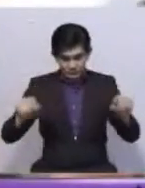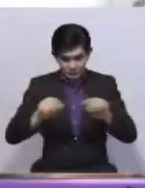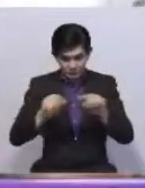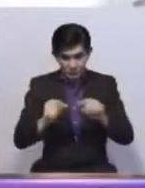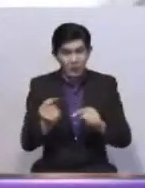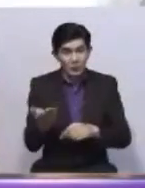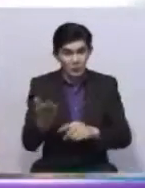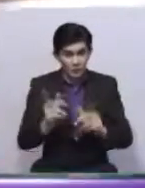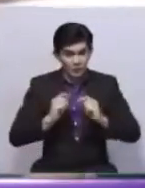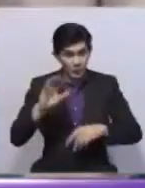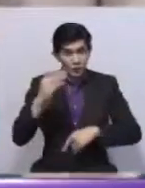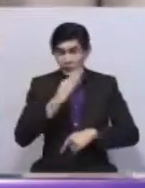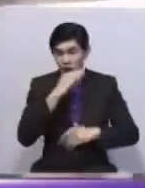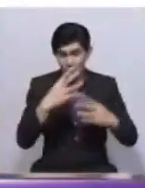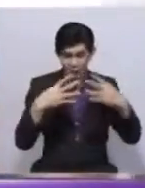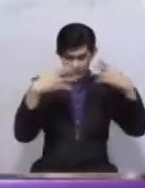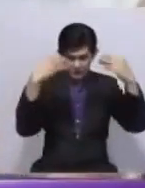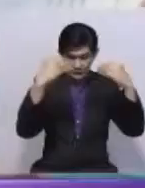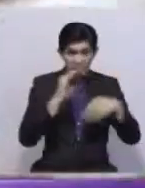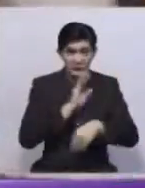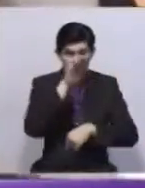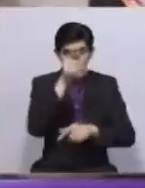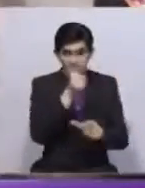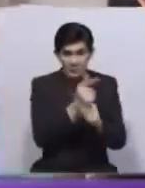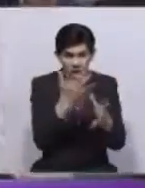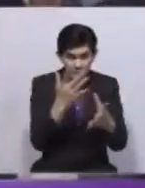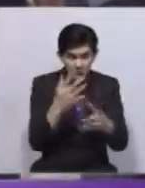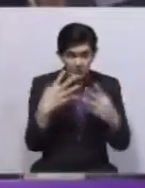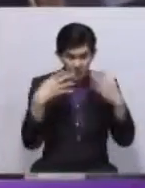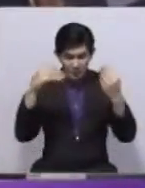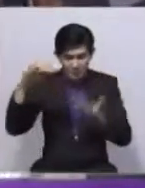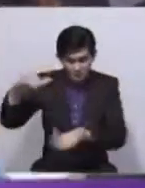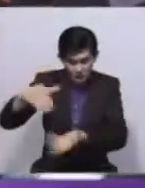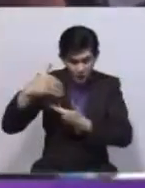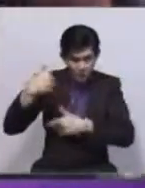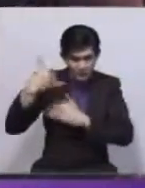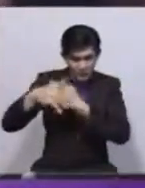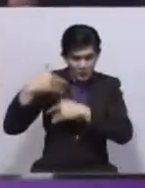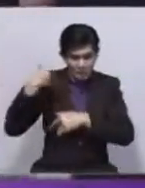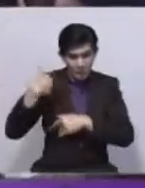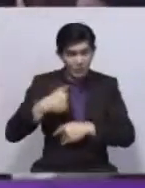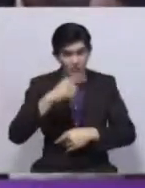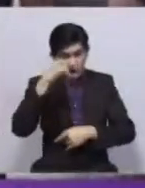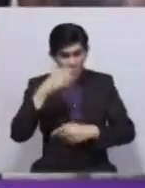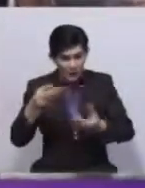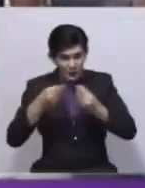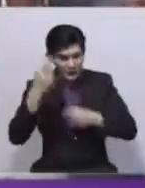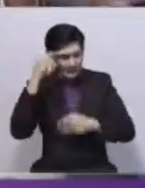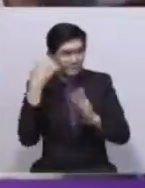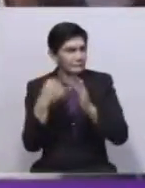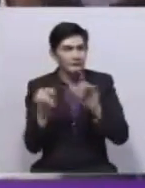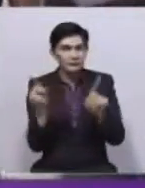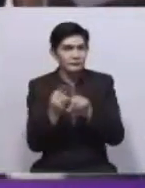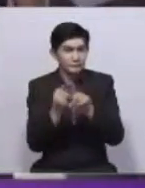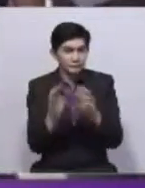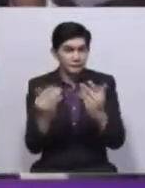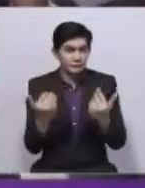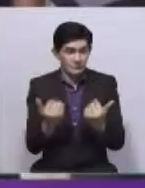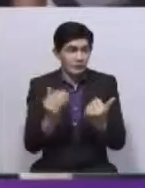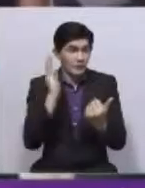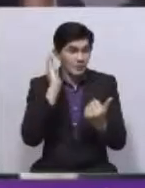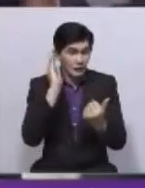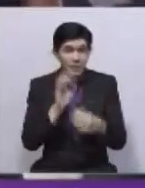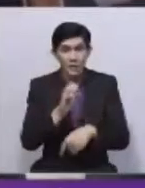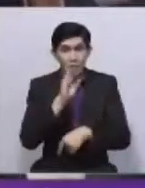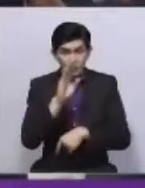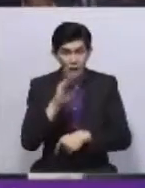ญาตอีกครั้งแต่หากไม่ใช่ช้างเลี้ยงไม่ว่าจะนำเข้าจากต่างประเทศหรือได้จากภายในประเทศจะถือว่ามีความผิดทั้งนี้นายเปร